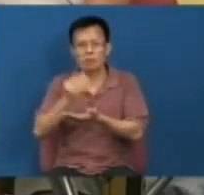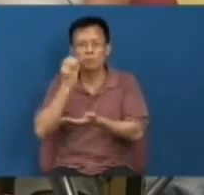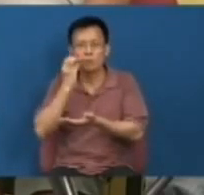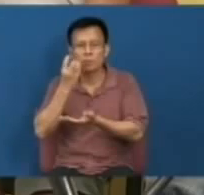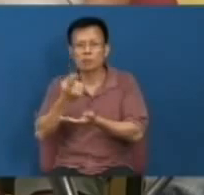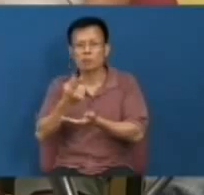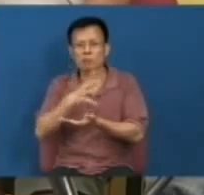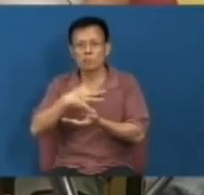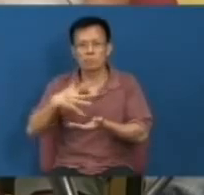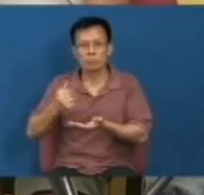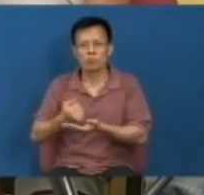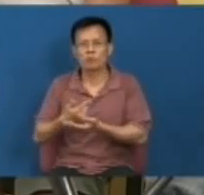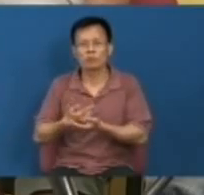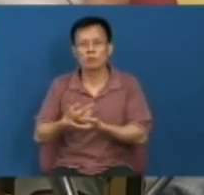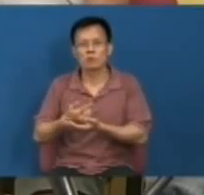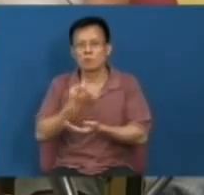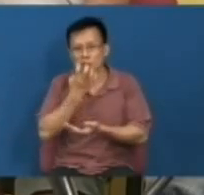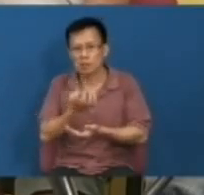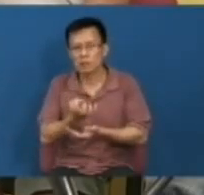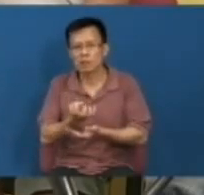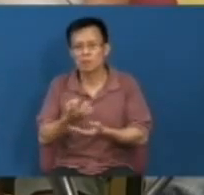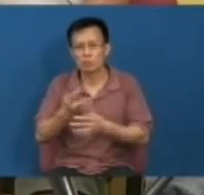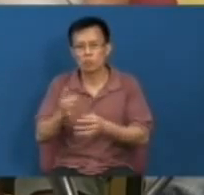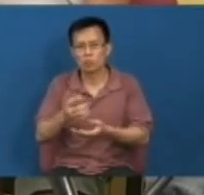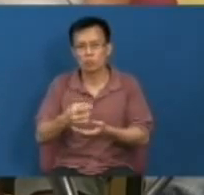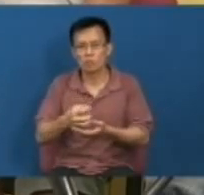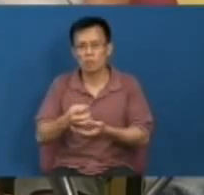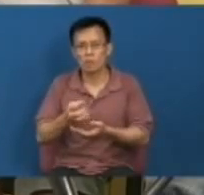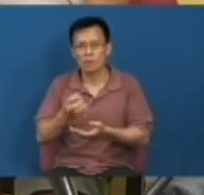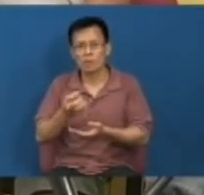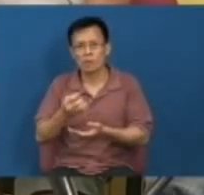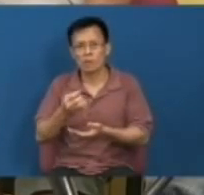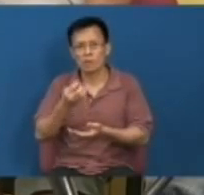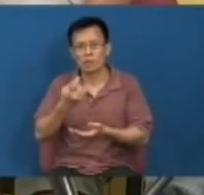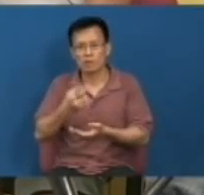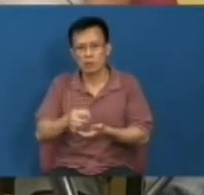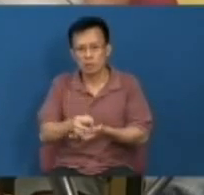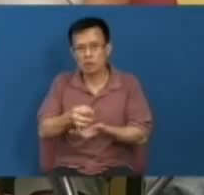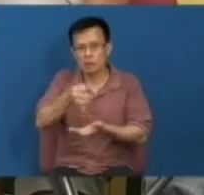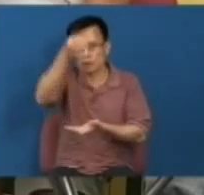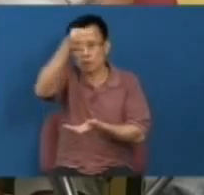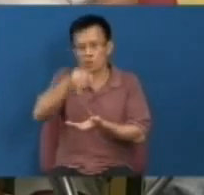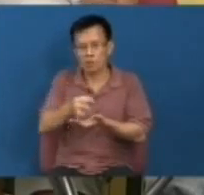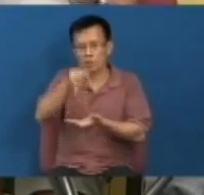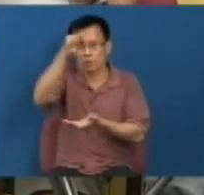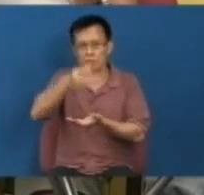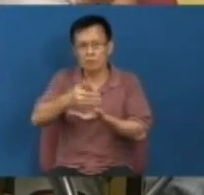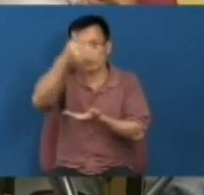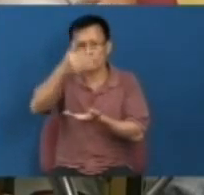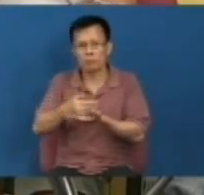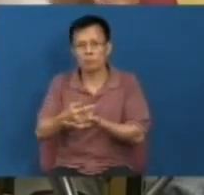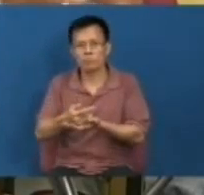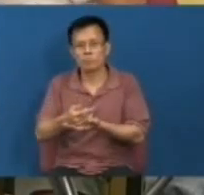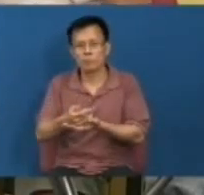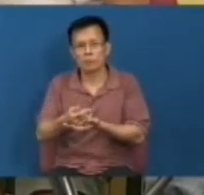得佢蝕底啦嘛，所以佢咧就用咗嗰啲牙籤樓咧，九年幾前嘅。咁然之後又著